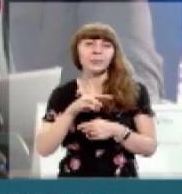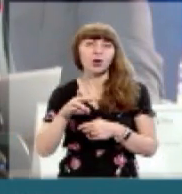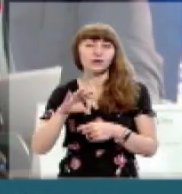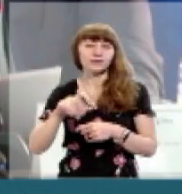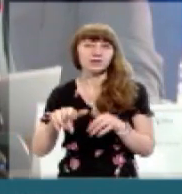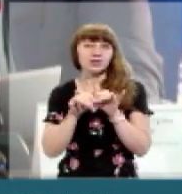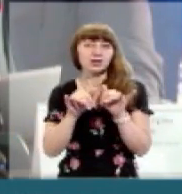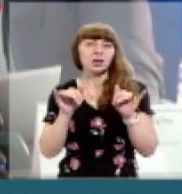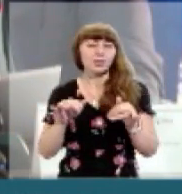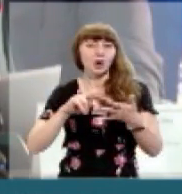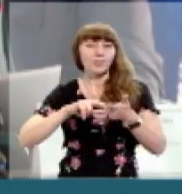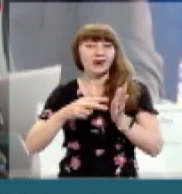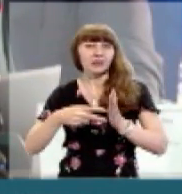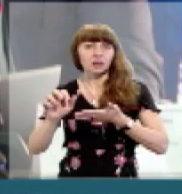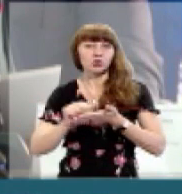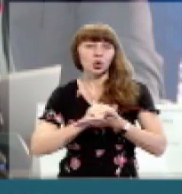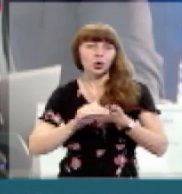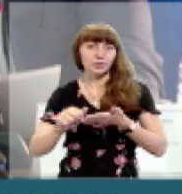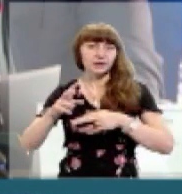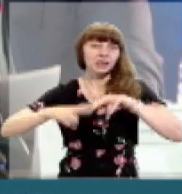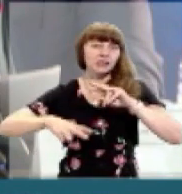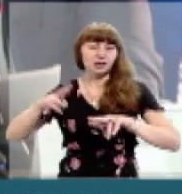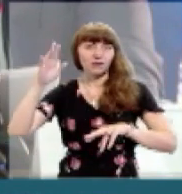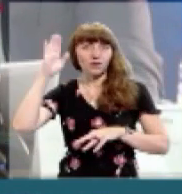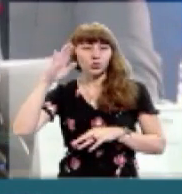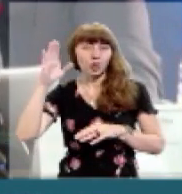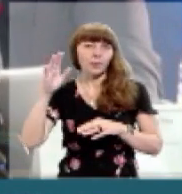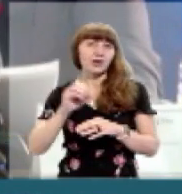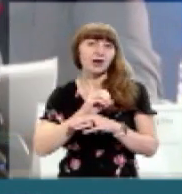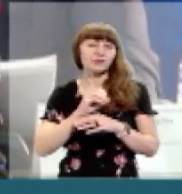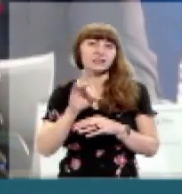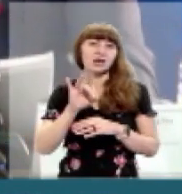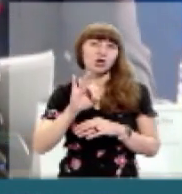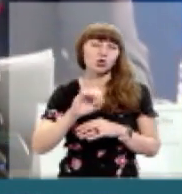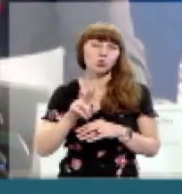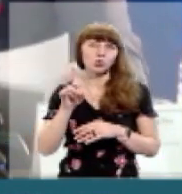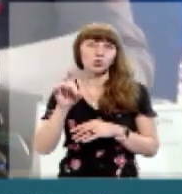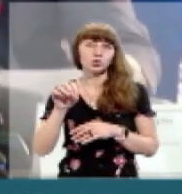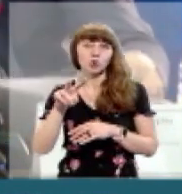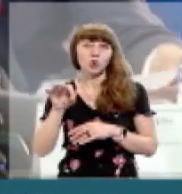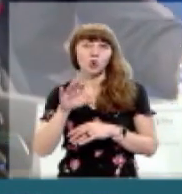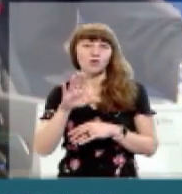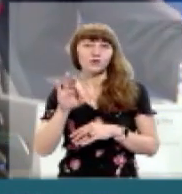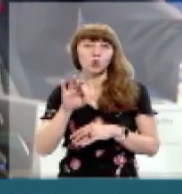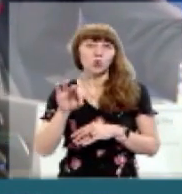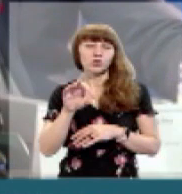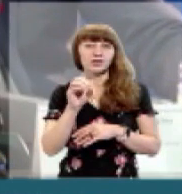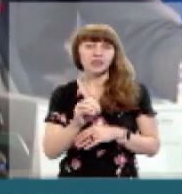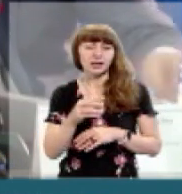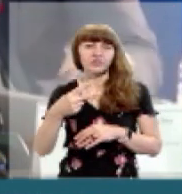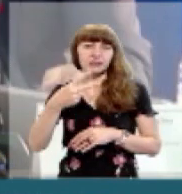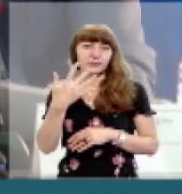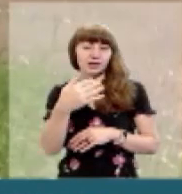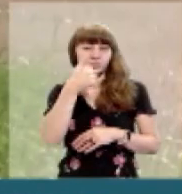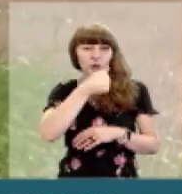салу үшін жобалау сметалық құжаттамалар әзірленуде. 25-ші жылы халықты сапалы ауыз сумен қамту 100% құрайды деп